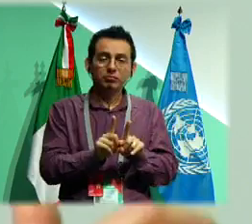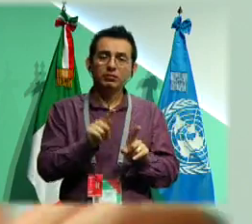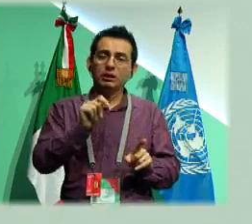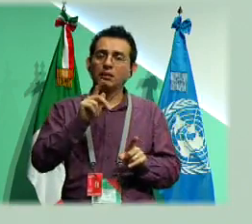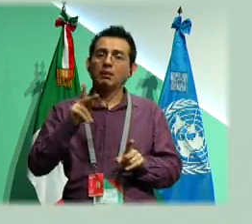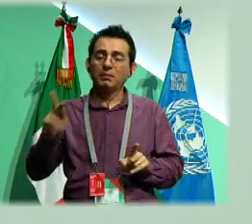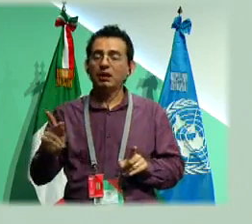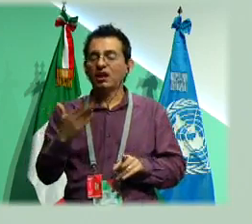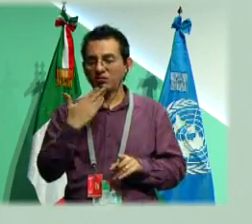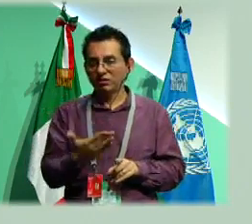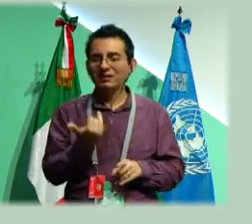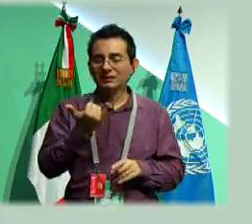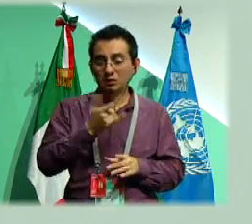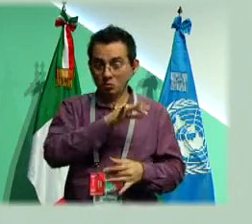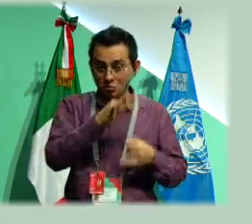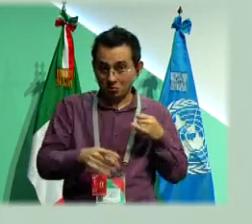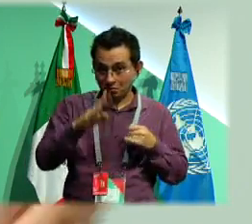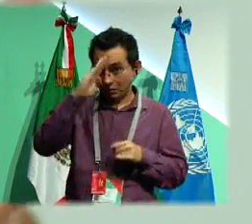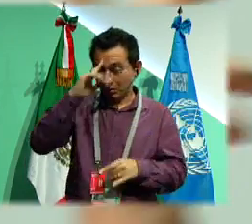mais qui est utilisée